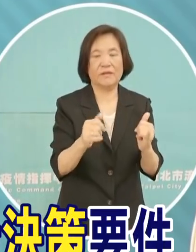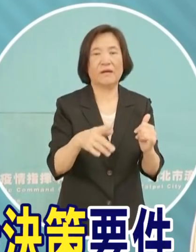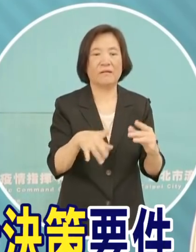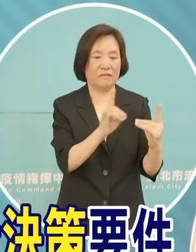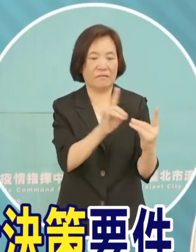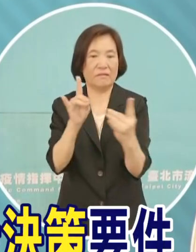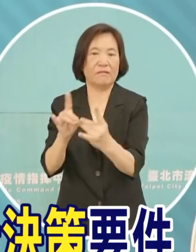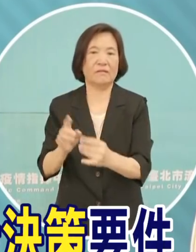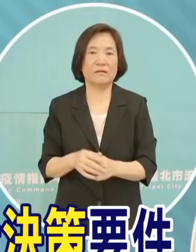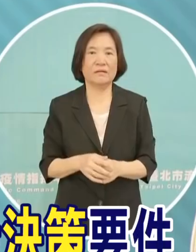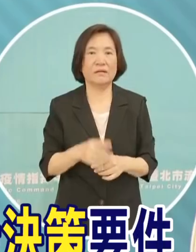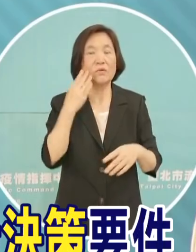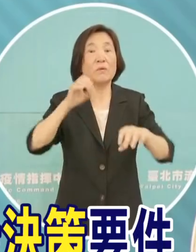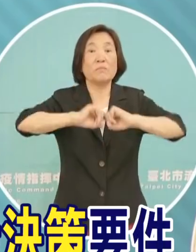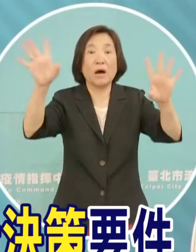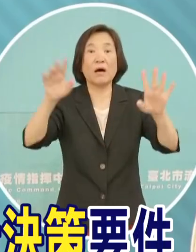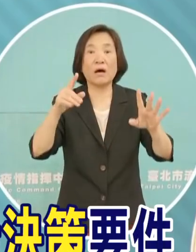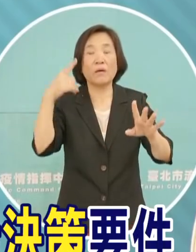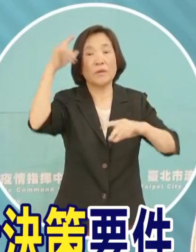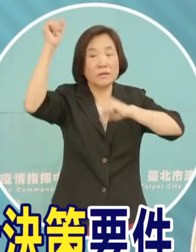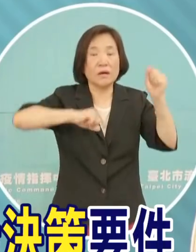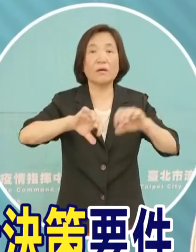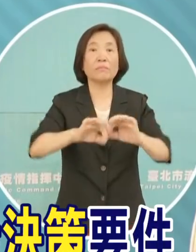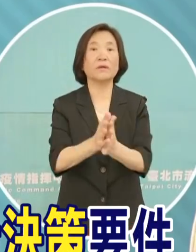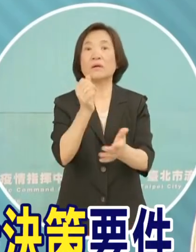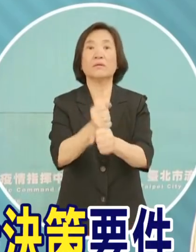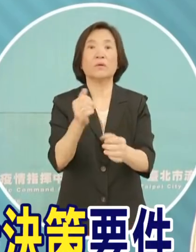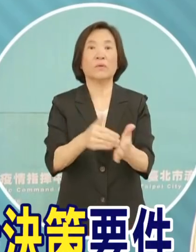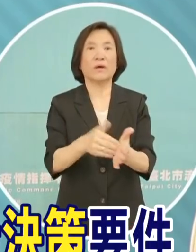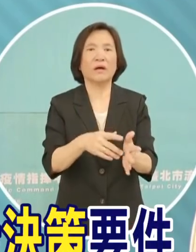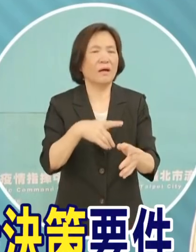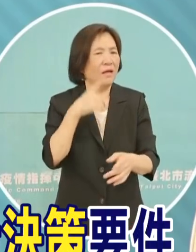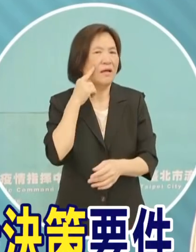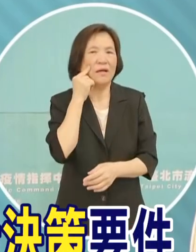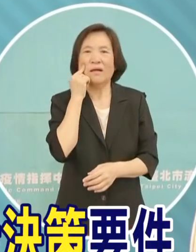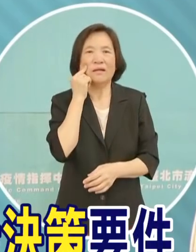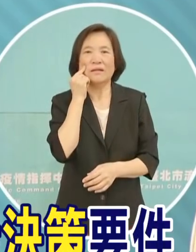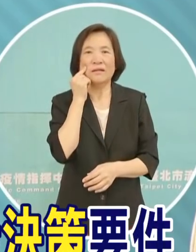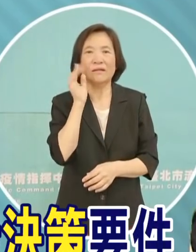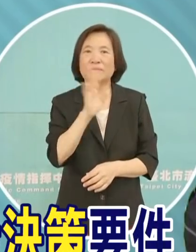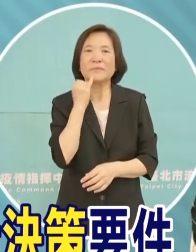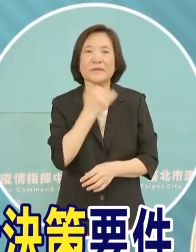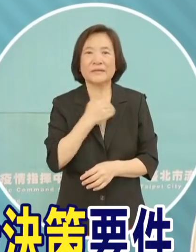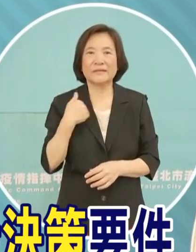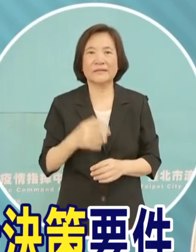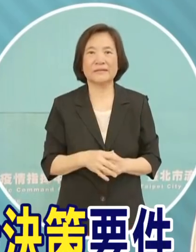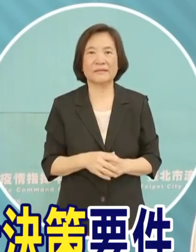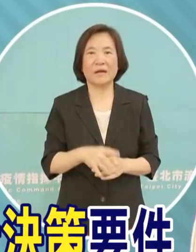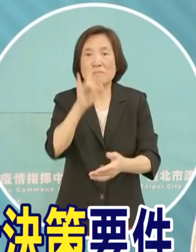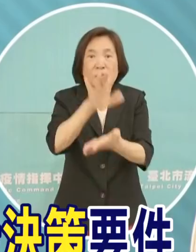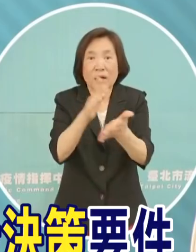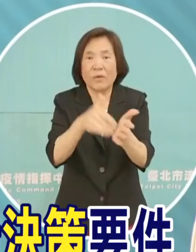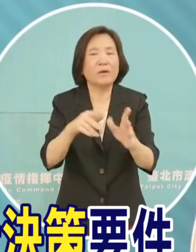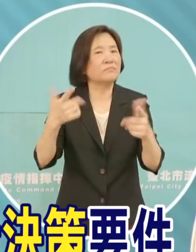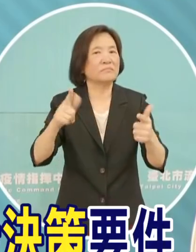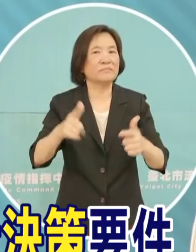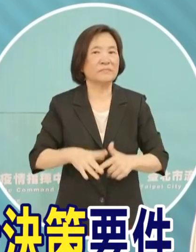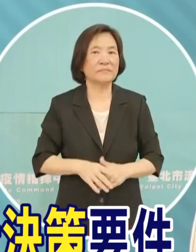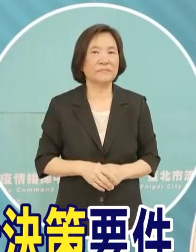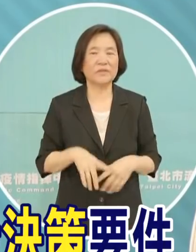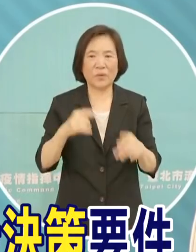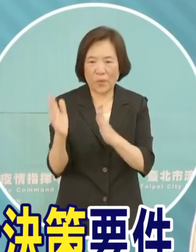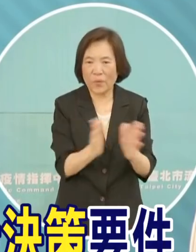那第二天早上，我们所有的防疫病床就变两倍，没办法，这个也不能想象那样。还有一点呢、